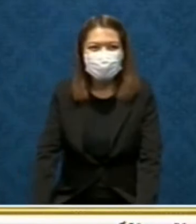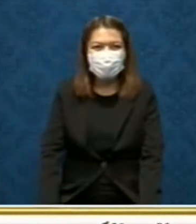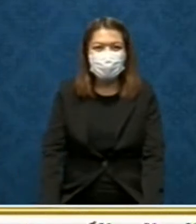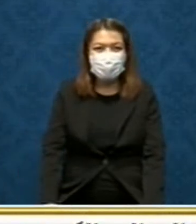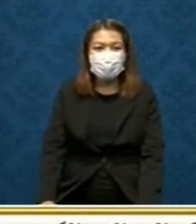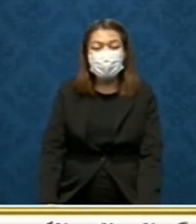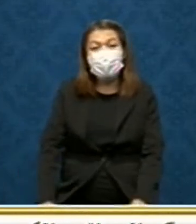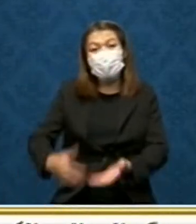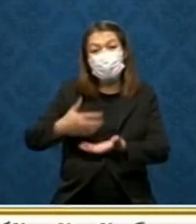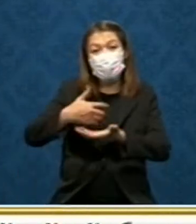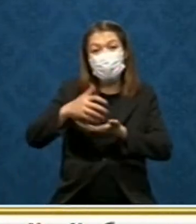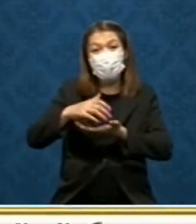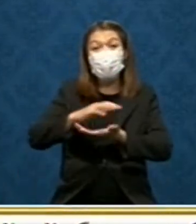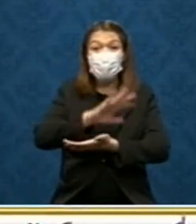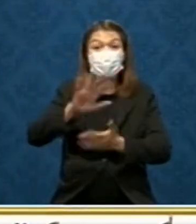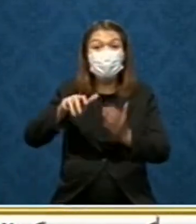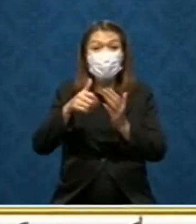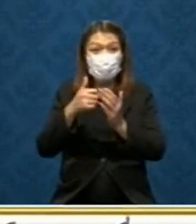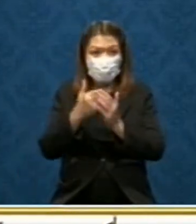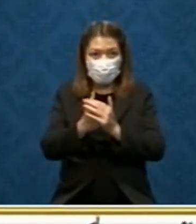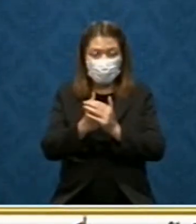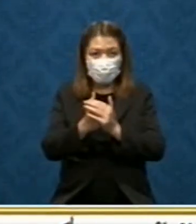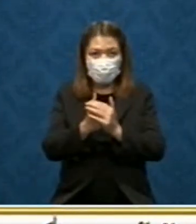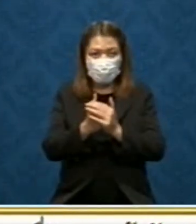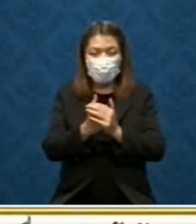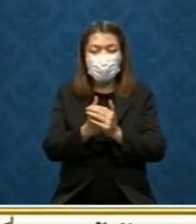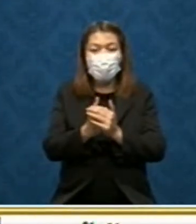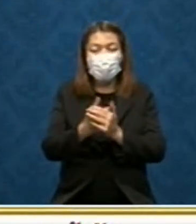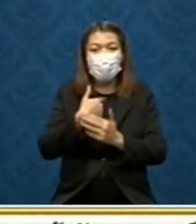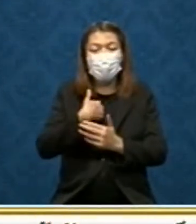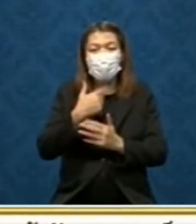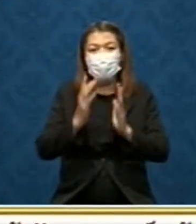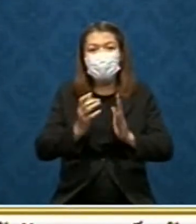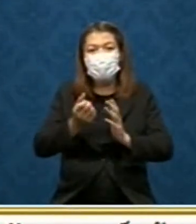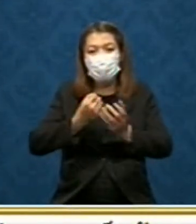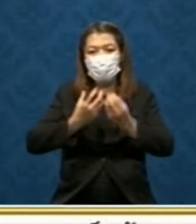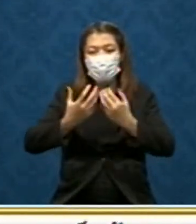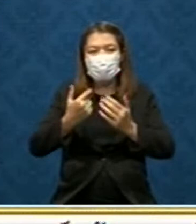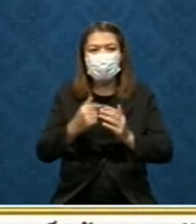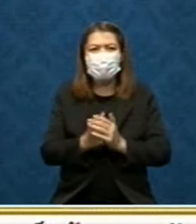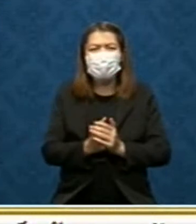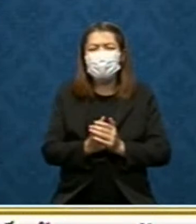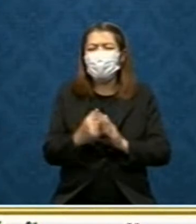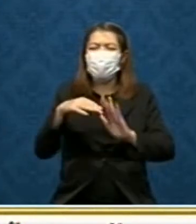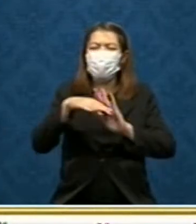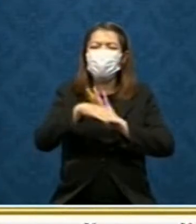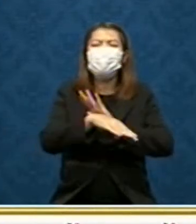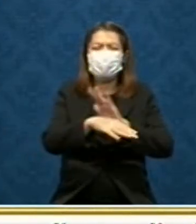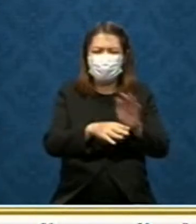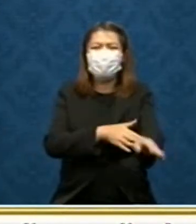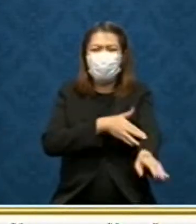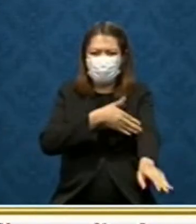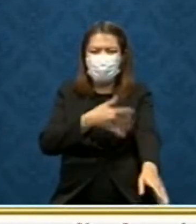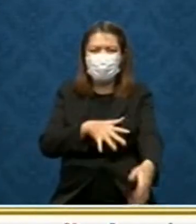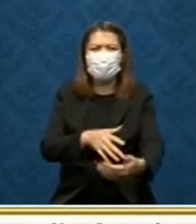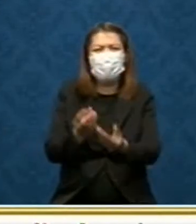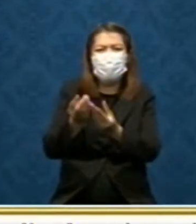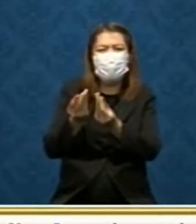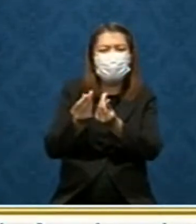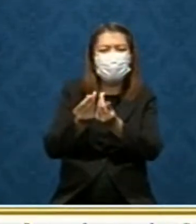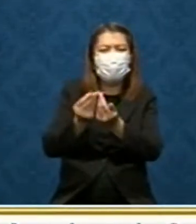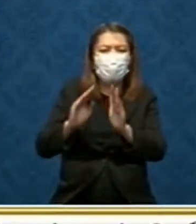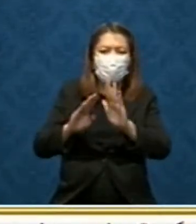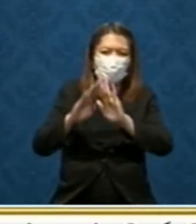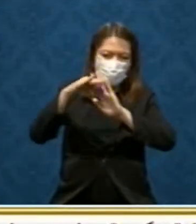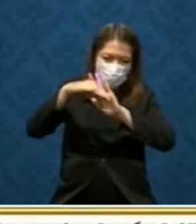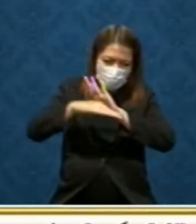ถ้าพูดมาทั้หมด ก็จะมีคนบอกผมว่า มักตกต่ำมานานแล้วตัวเลขนี้แน่